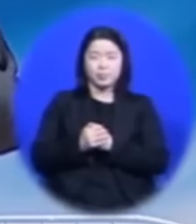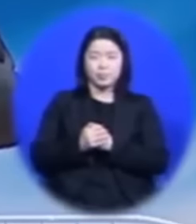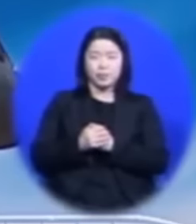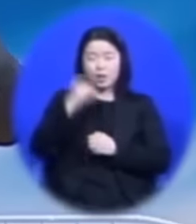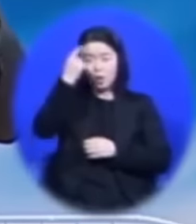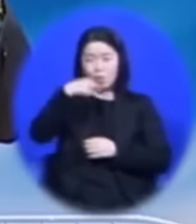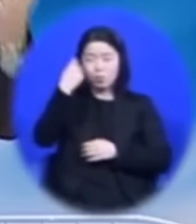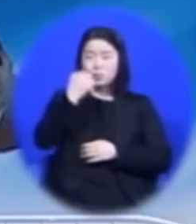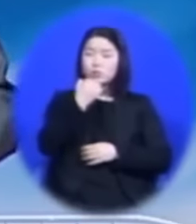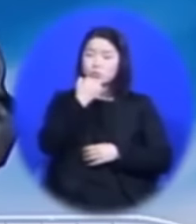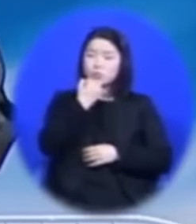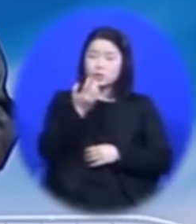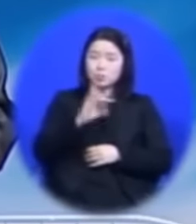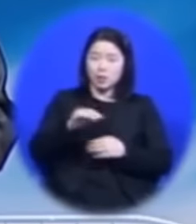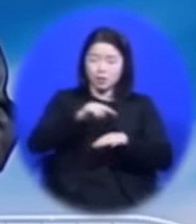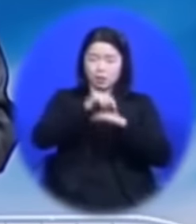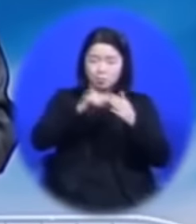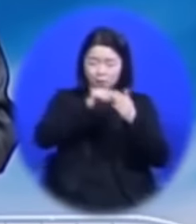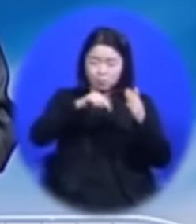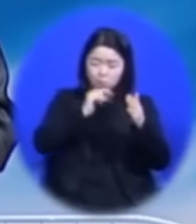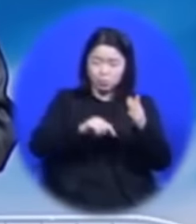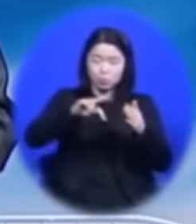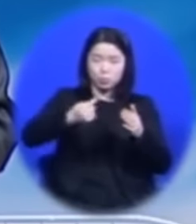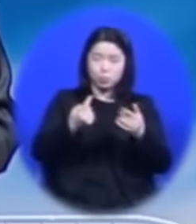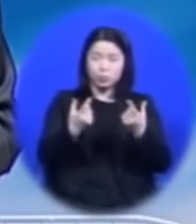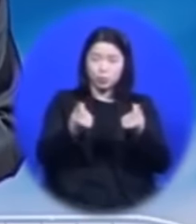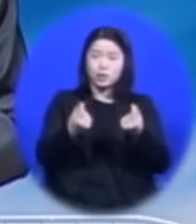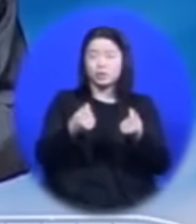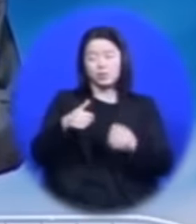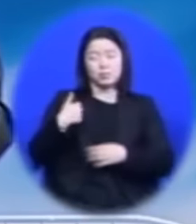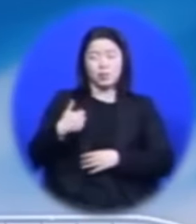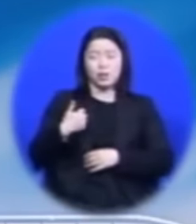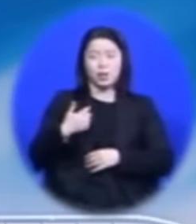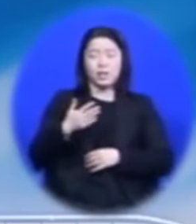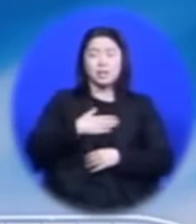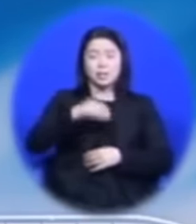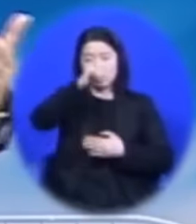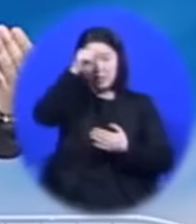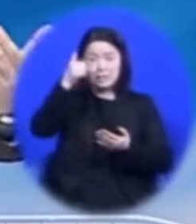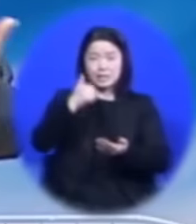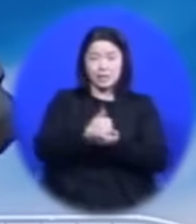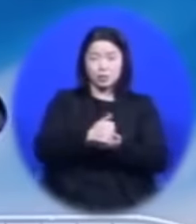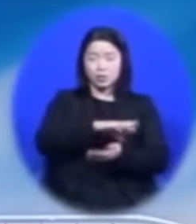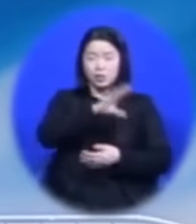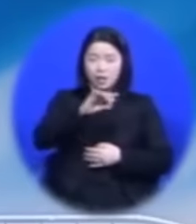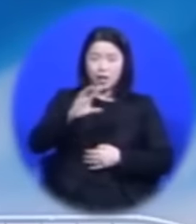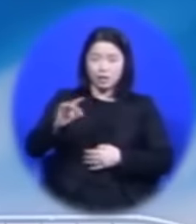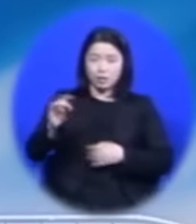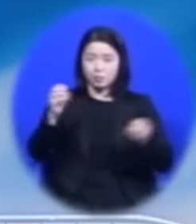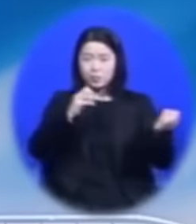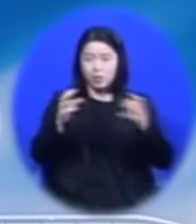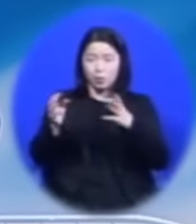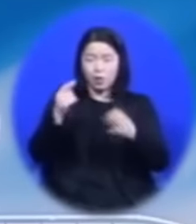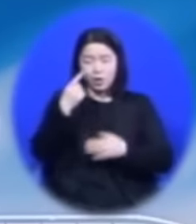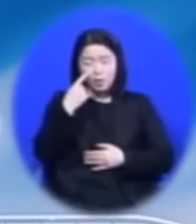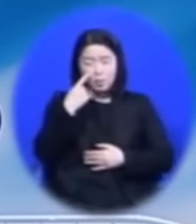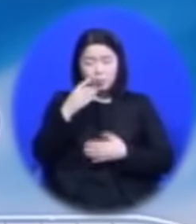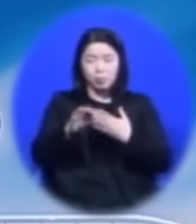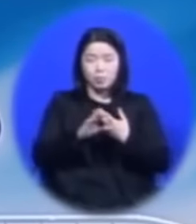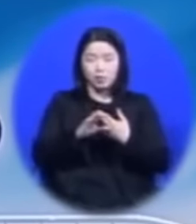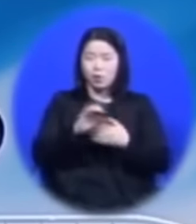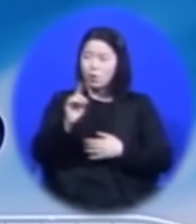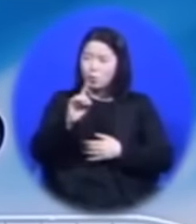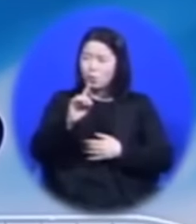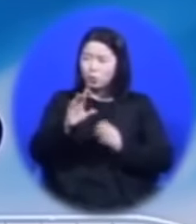얼굴은 웃는데 속도 그런지 잘 모르겠어요. 저는 우리 장로님들도 이따금 만나서 대화를 나눠보면 어떤 때는